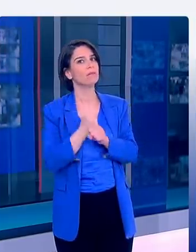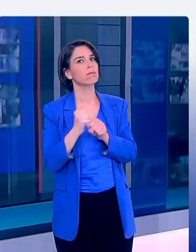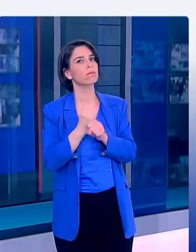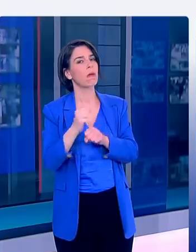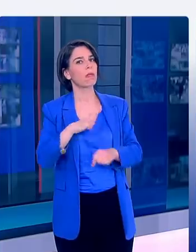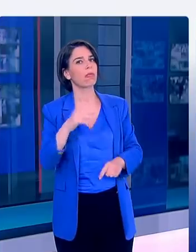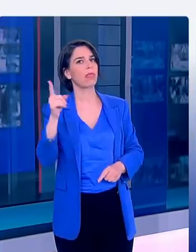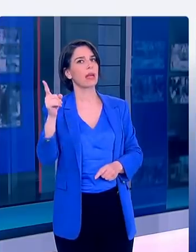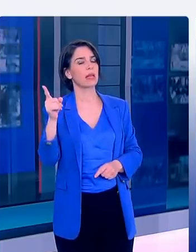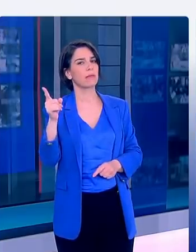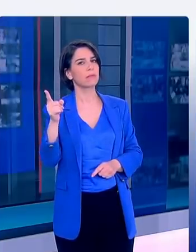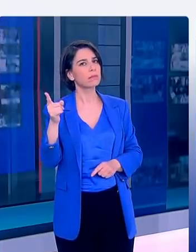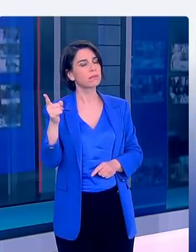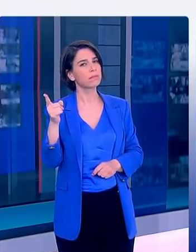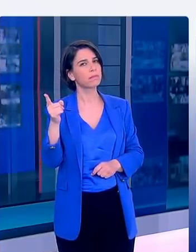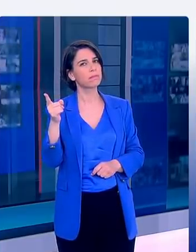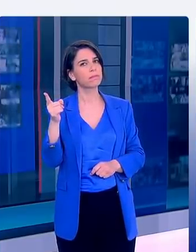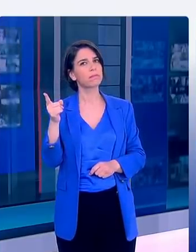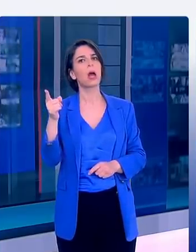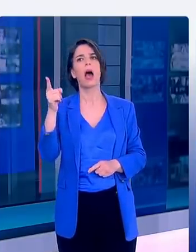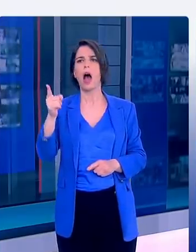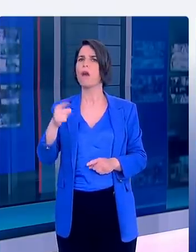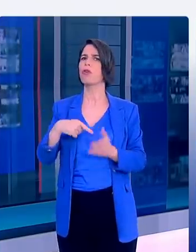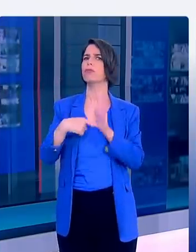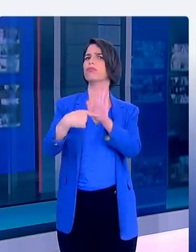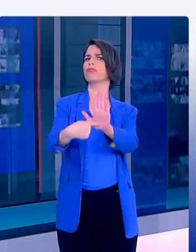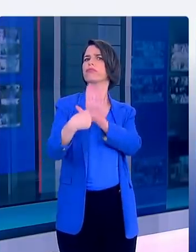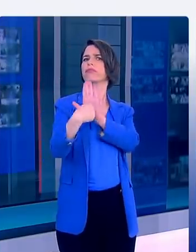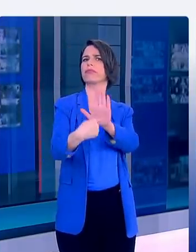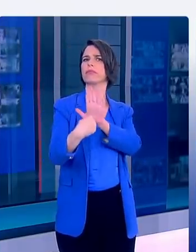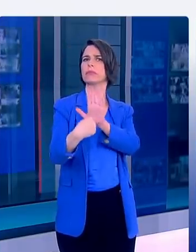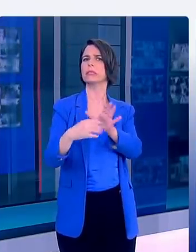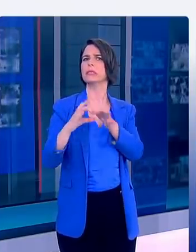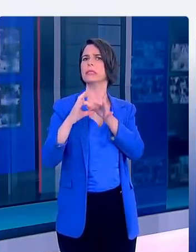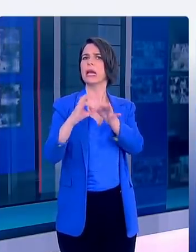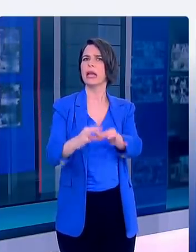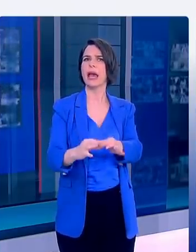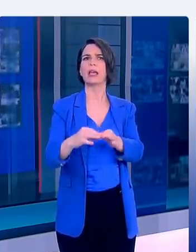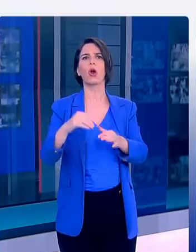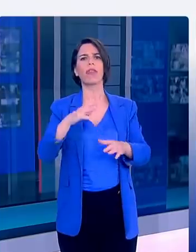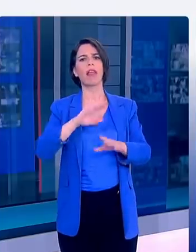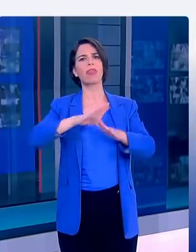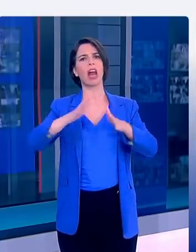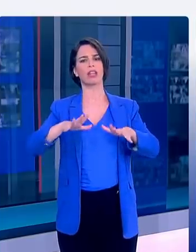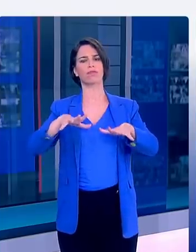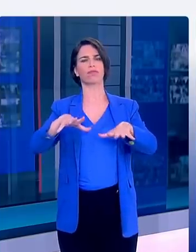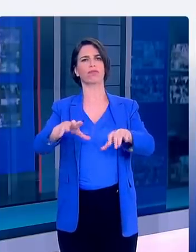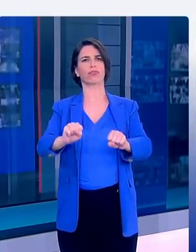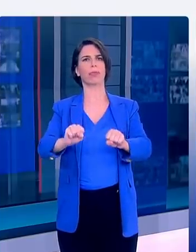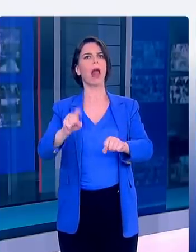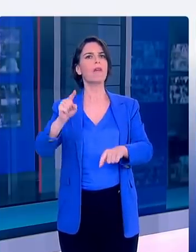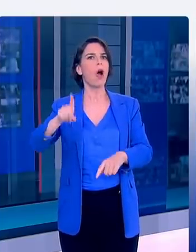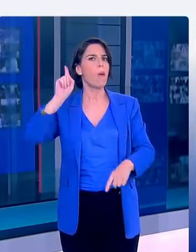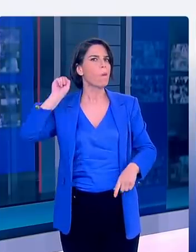καμία δυσκολία να τον προβάλλει ως μια προβολή θαλάσσιας ισχύος, η οποία όμως